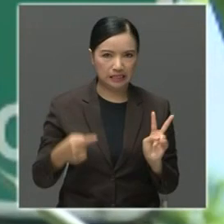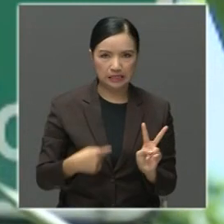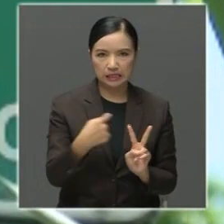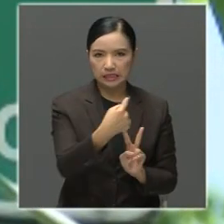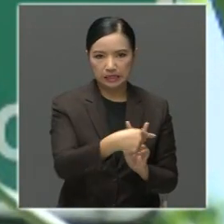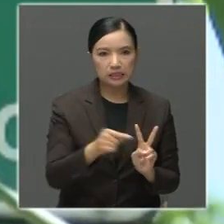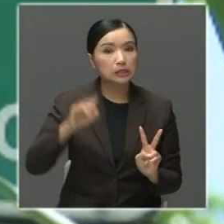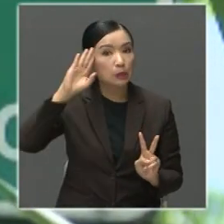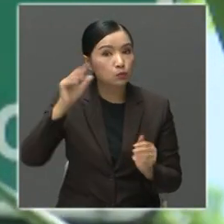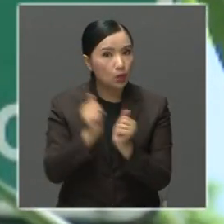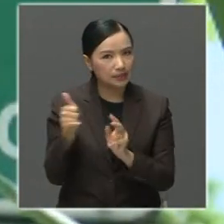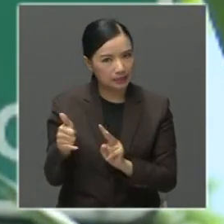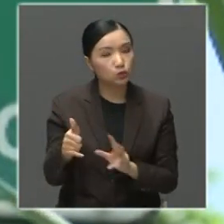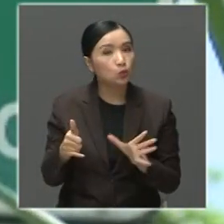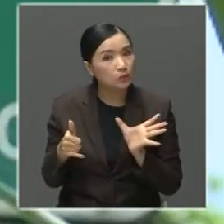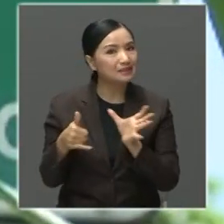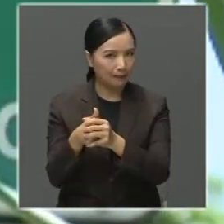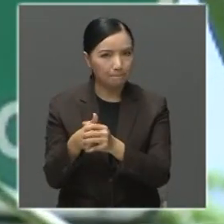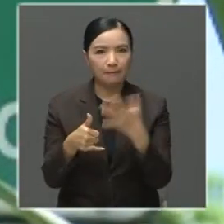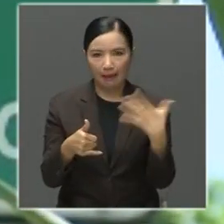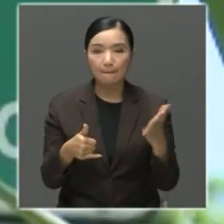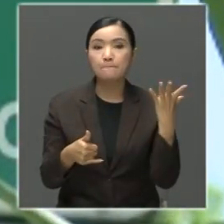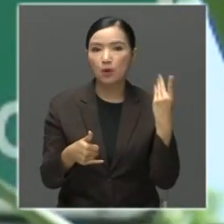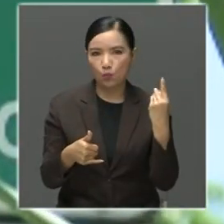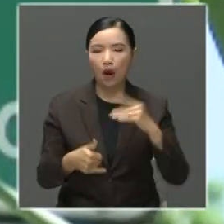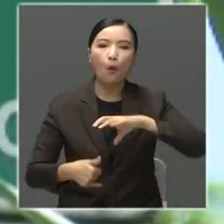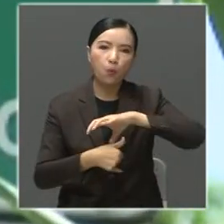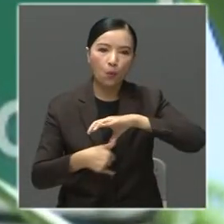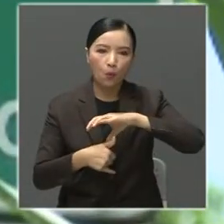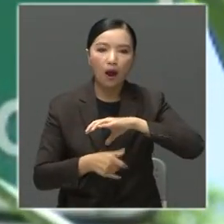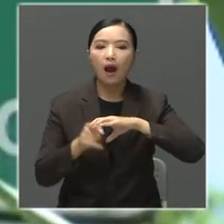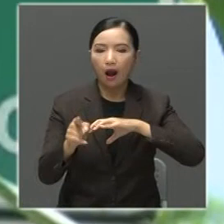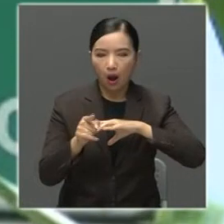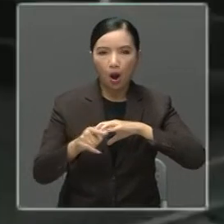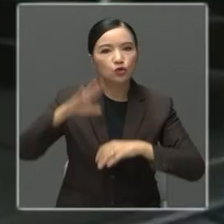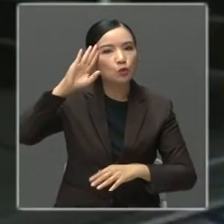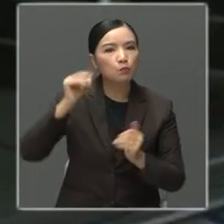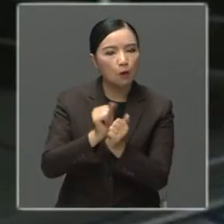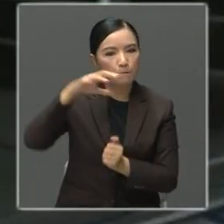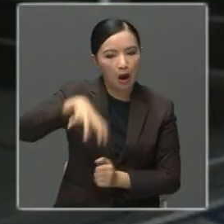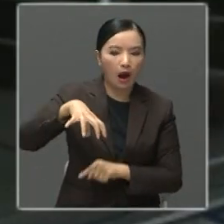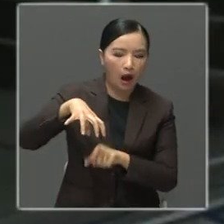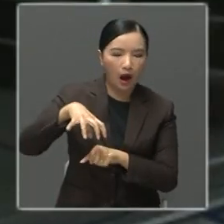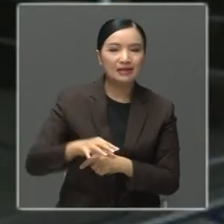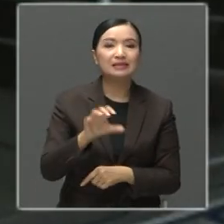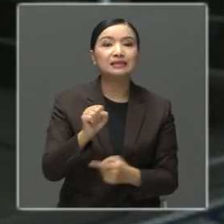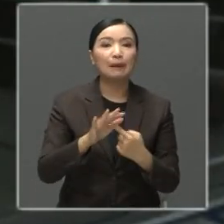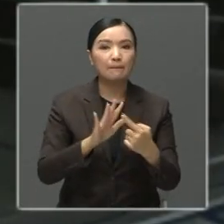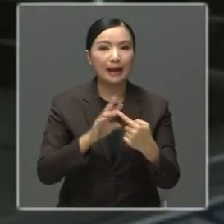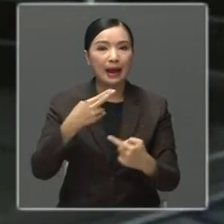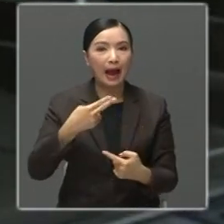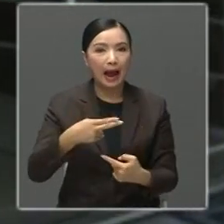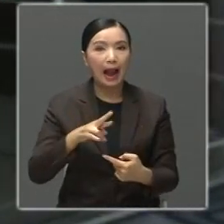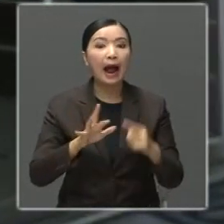ของดาบตำรวจเขาก็ถูกจับกุมตั้งแต่เมื่อวานนี้ถูกคุมขังอยู่ที่ห้องขังของสน.สำเรย์ขณะที่ผู้ต้องหาหญิง2ราย